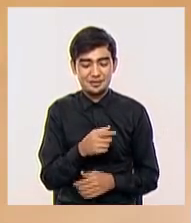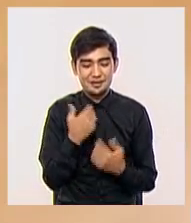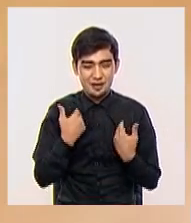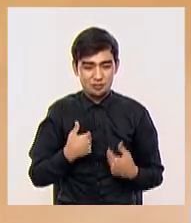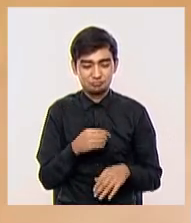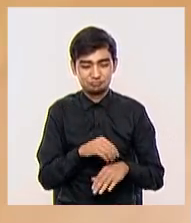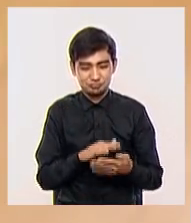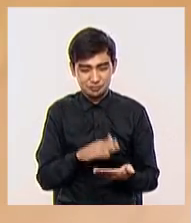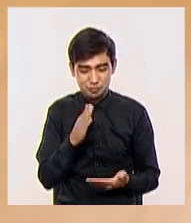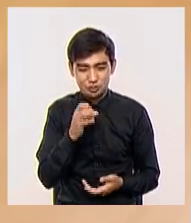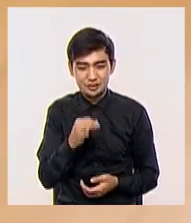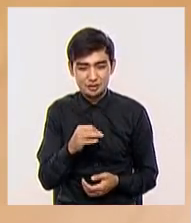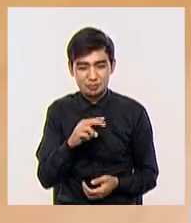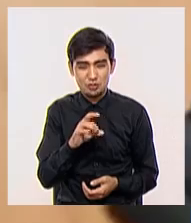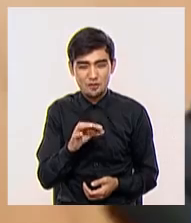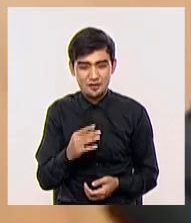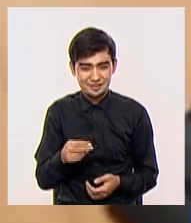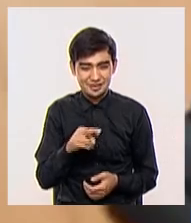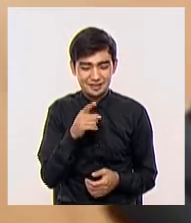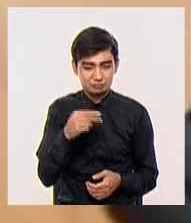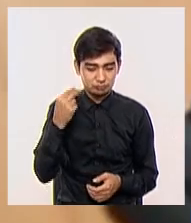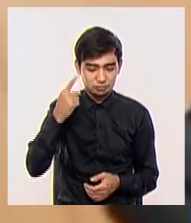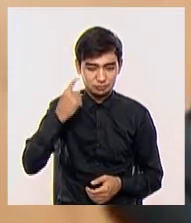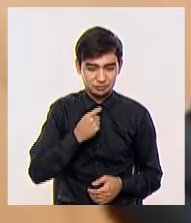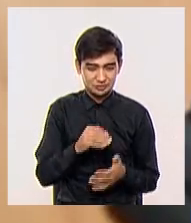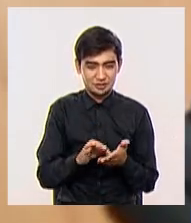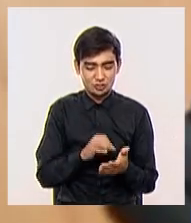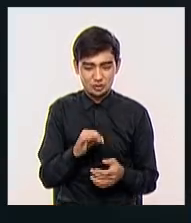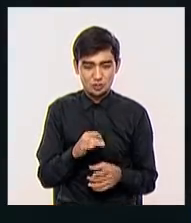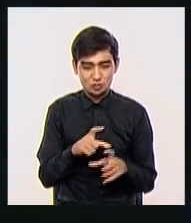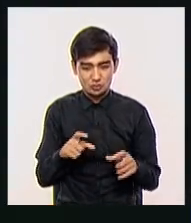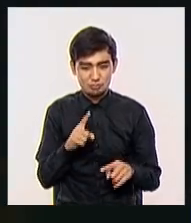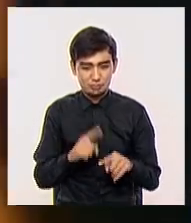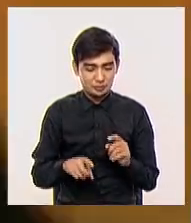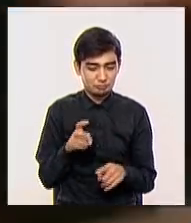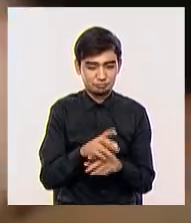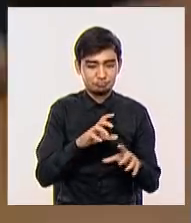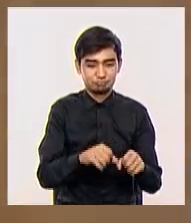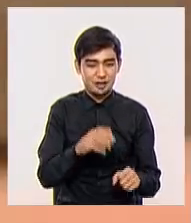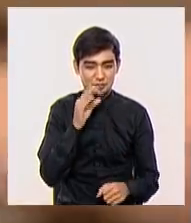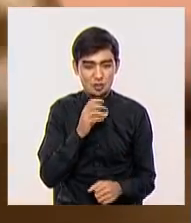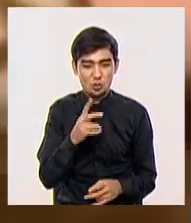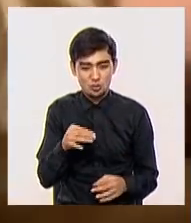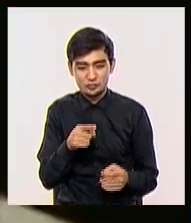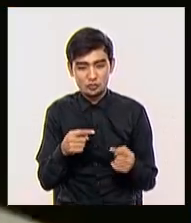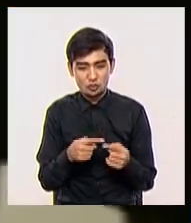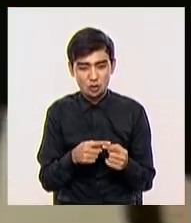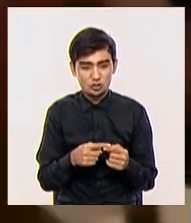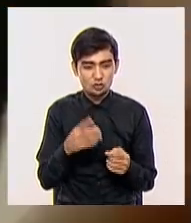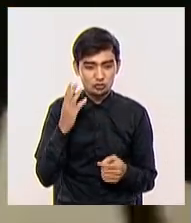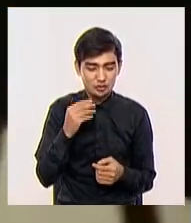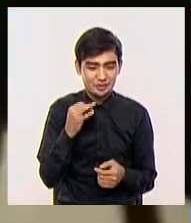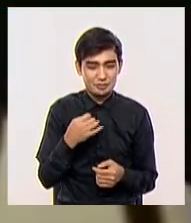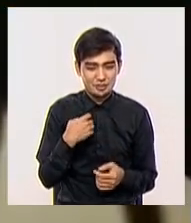шешуге тырысса, пробация қызметінің орталық жүйесіне сигнал түсіп, қызметкерлер жедел әрекет ете алады. Бірақ әзірге олардың нақты түр-түсін,